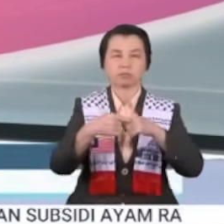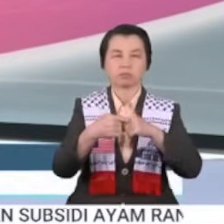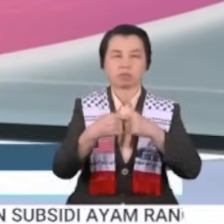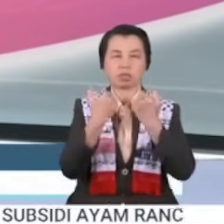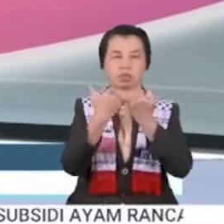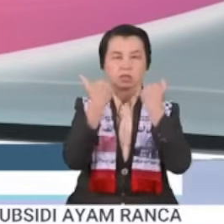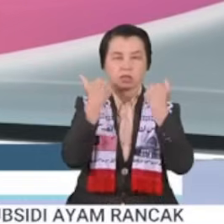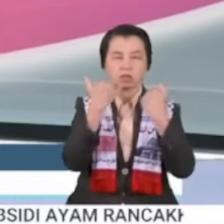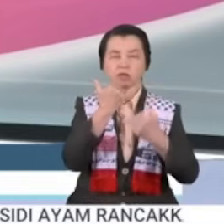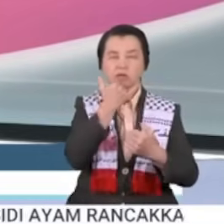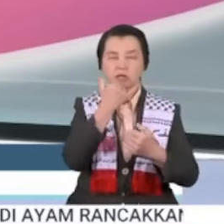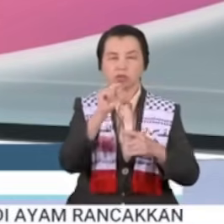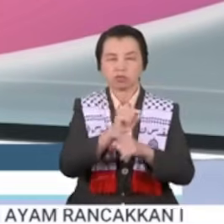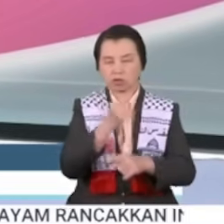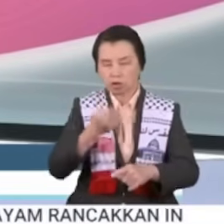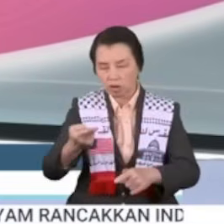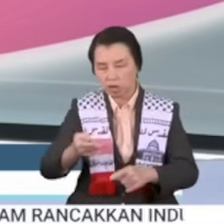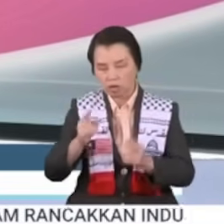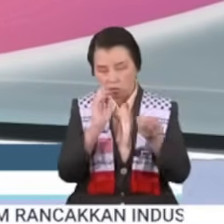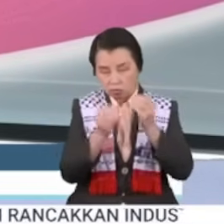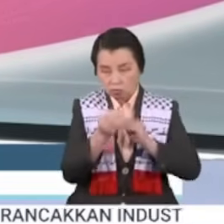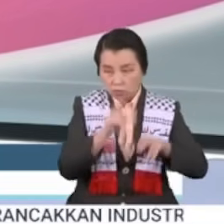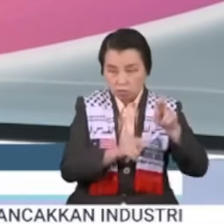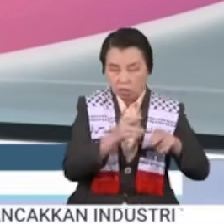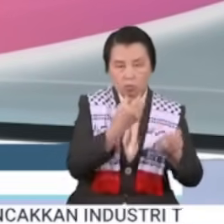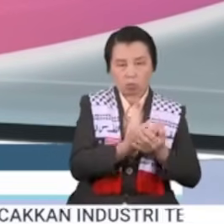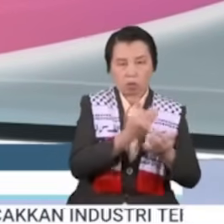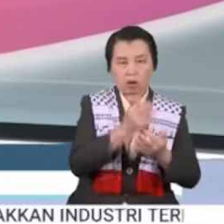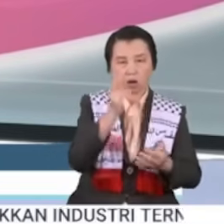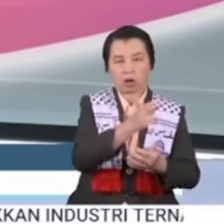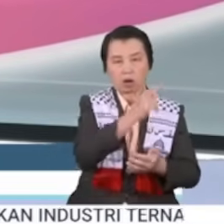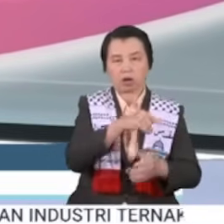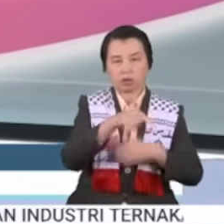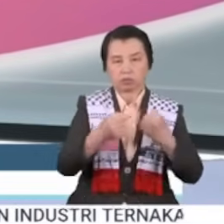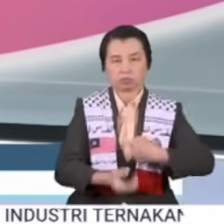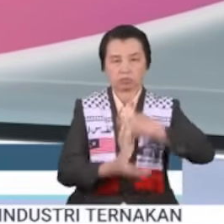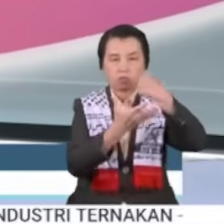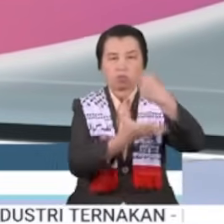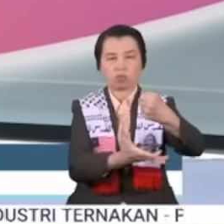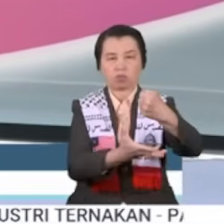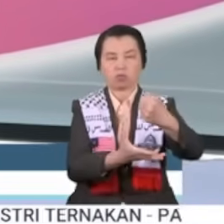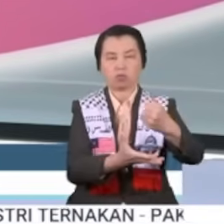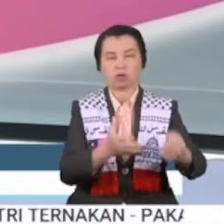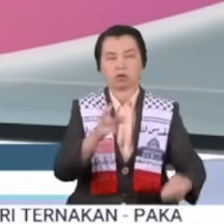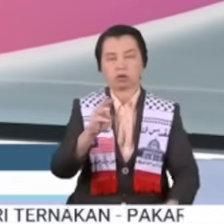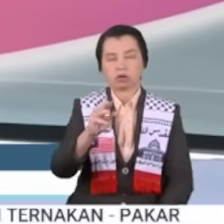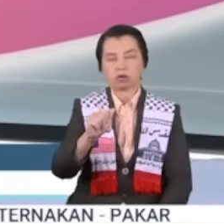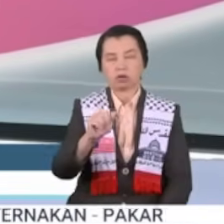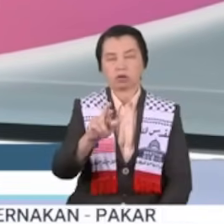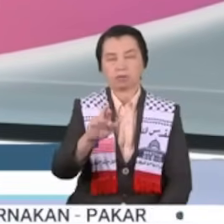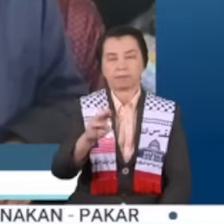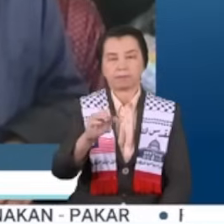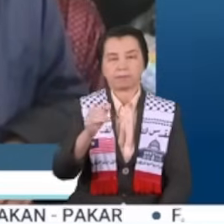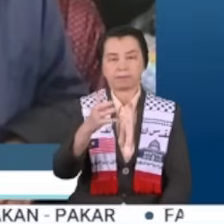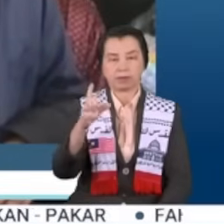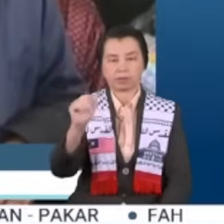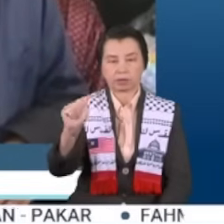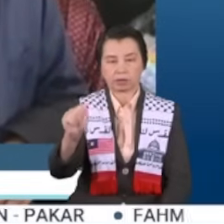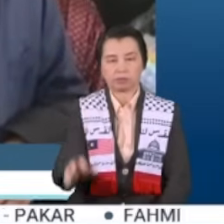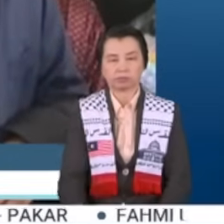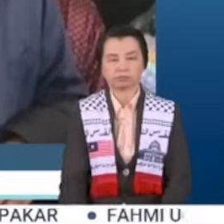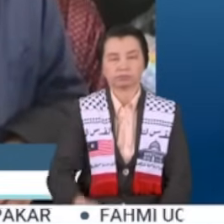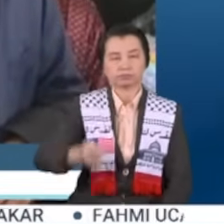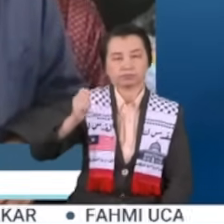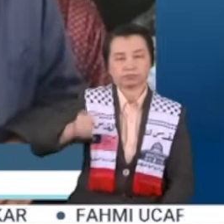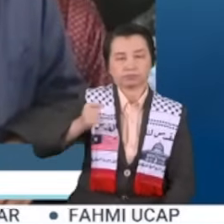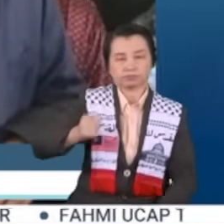amanah salah guna harta dan Wang haram berkaitan dana angkatan bersatu anak muda Armada